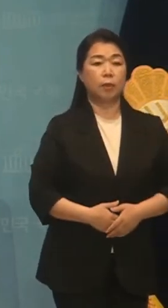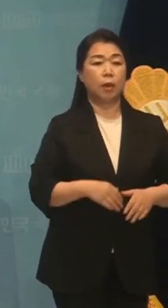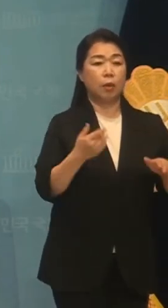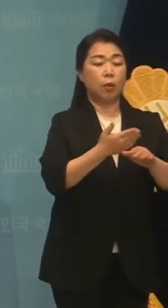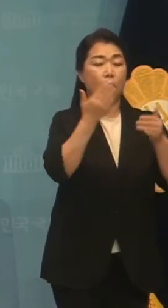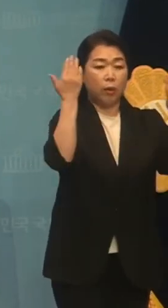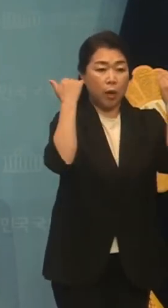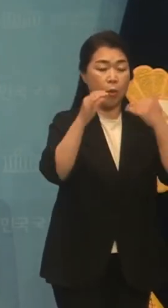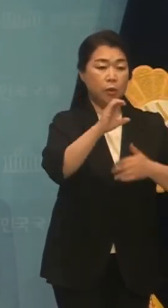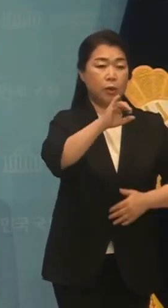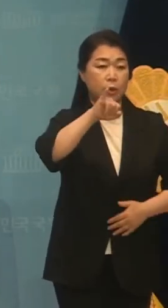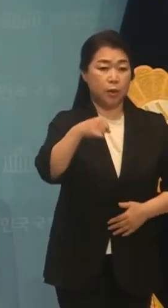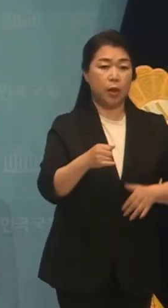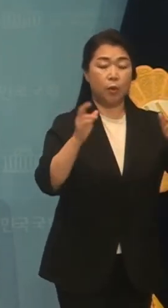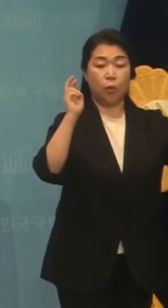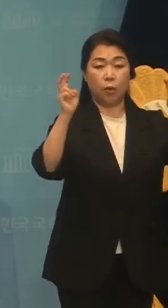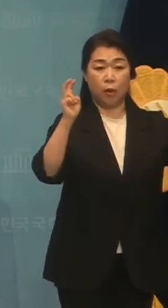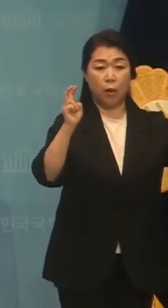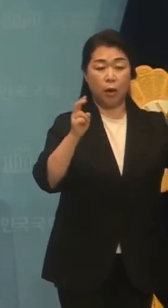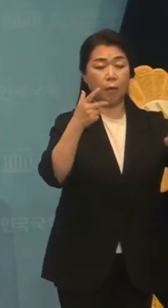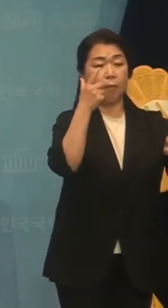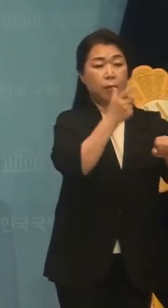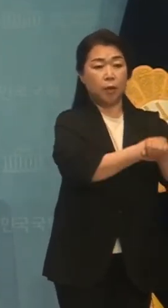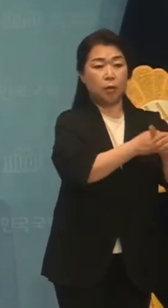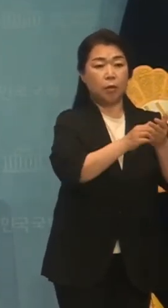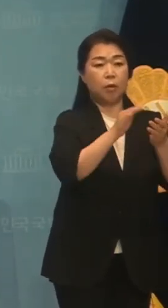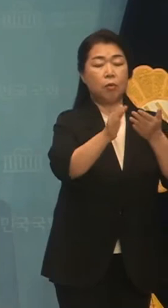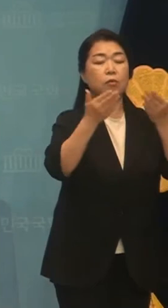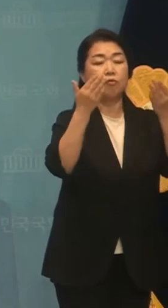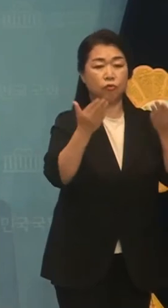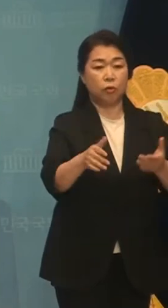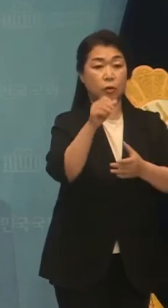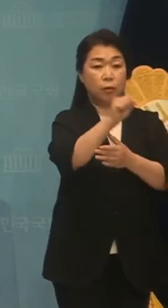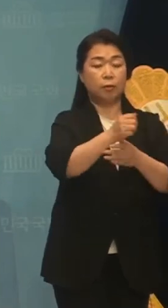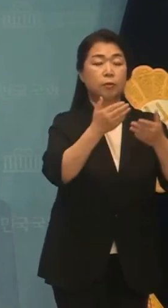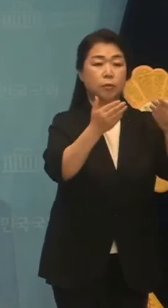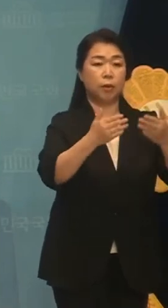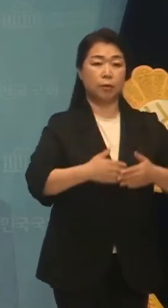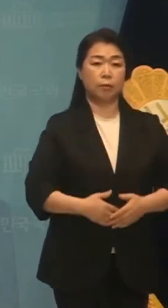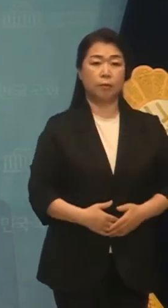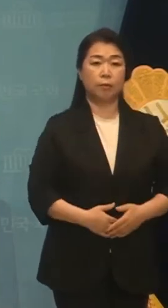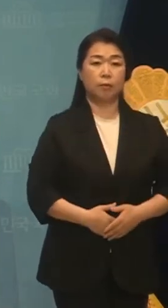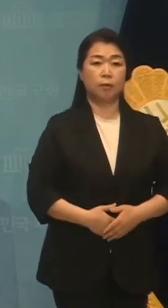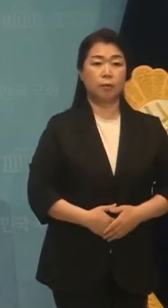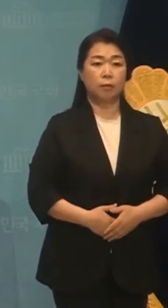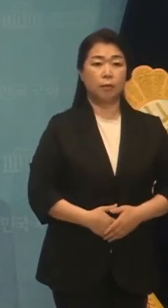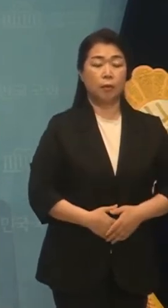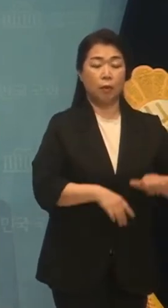네이버, CJ그룹 등이 백신 접종 후 유급 휴가를 주고 있습니다.